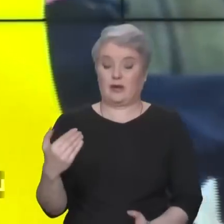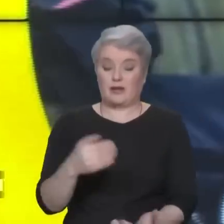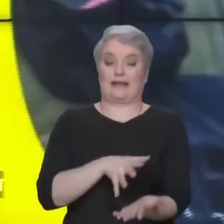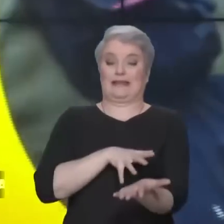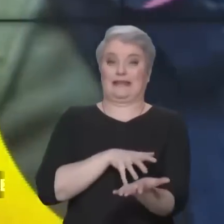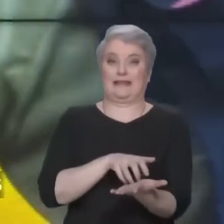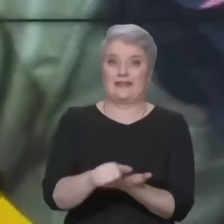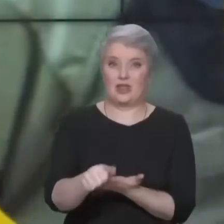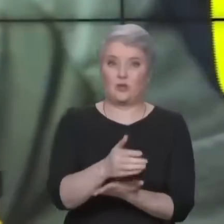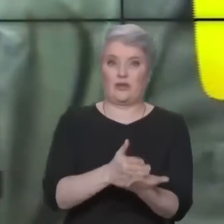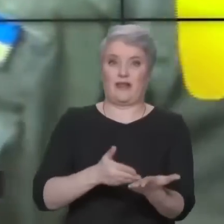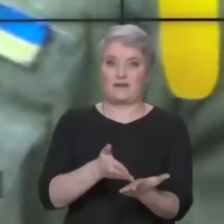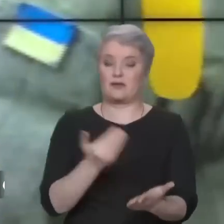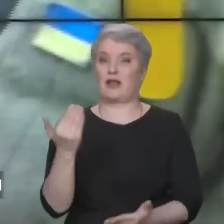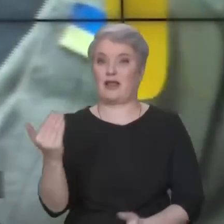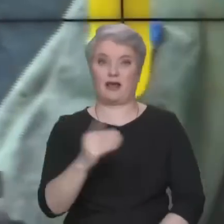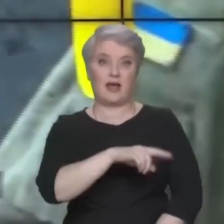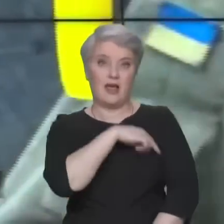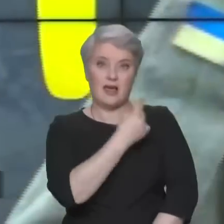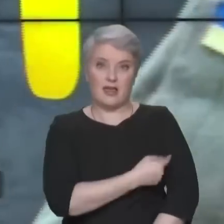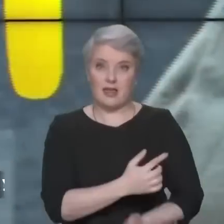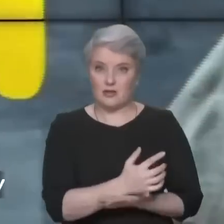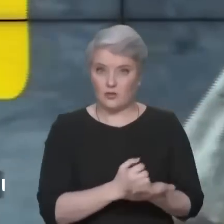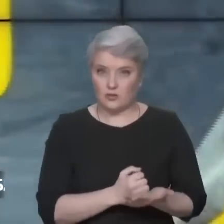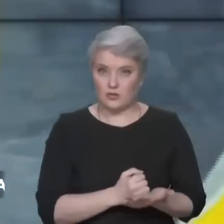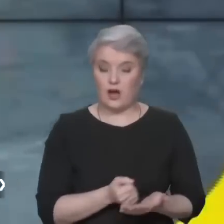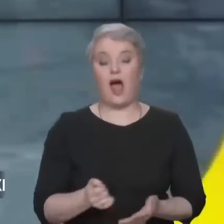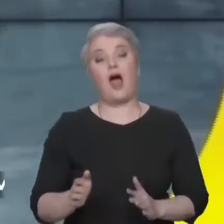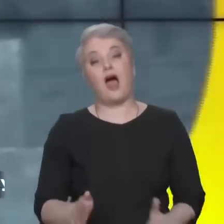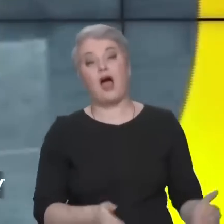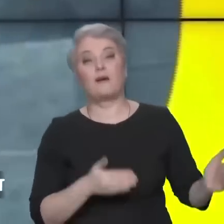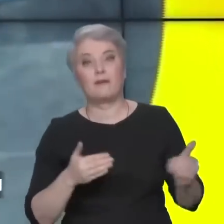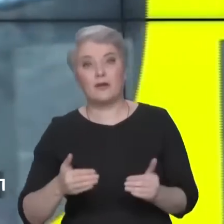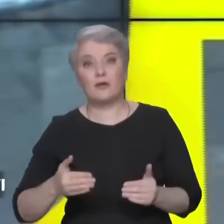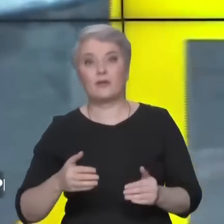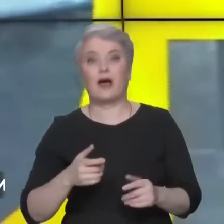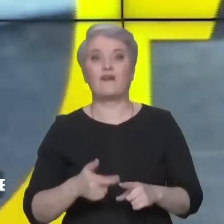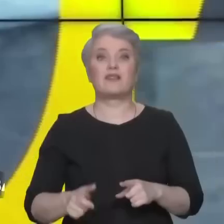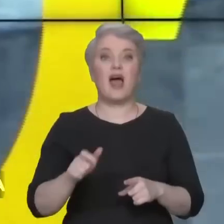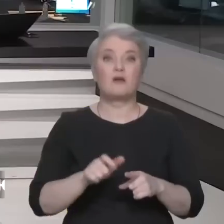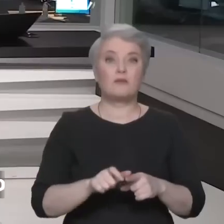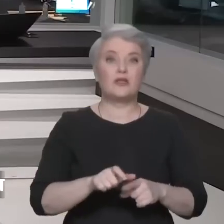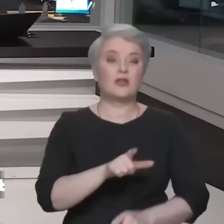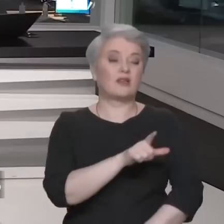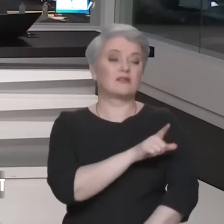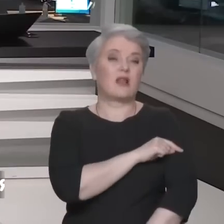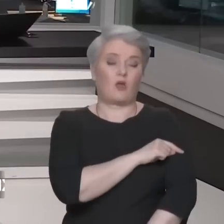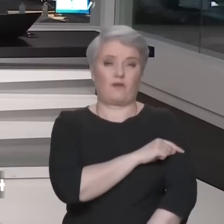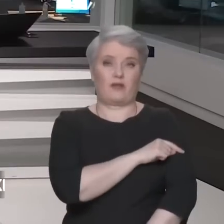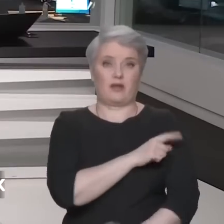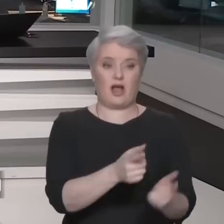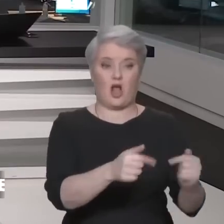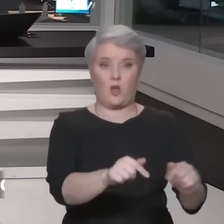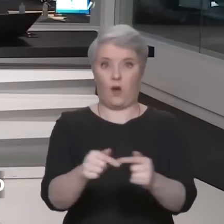знищення, нівелювання їх ресурсу. І після того в найбільш знекровлених локаціях може розпочатися контрнаступ ЗСУ.